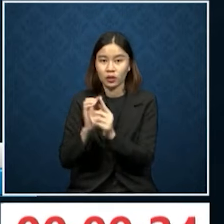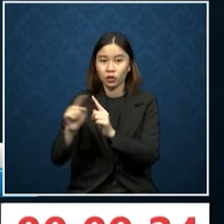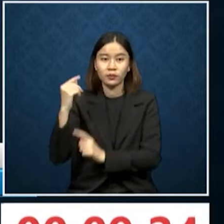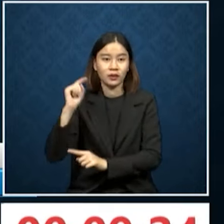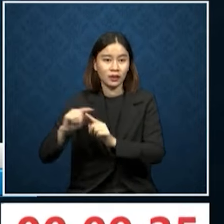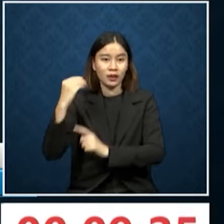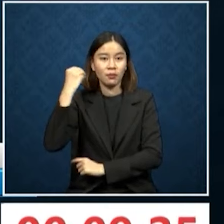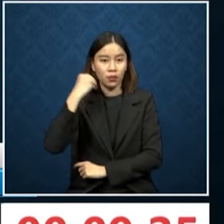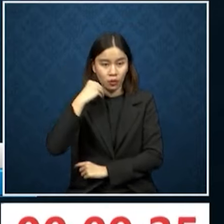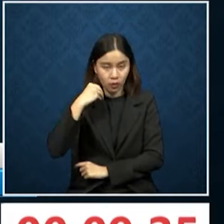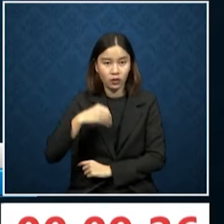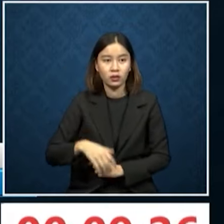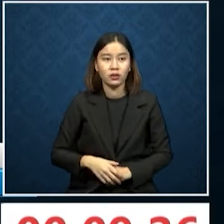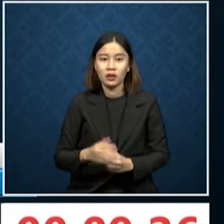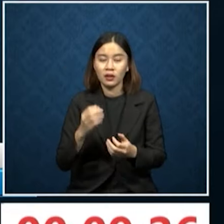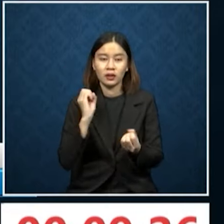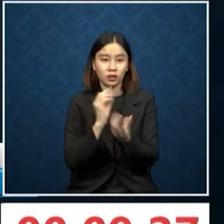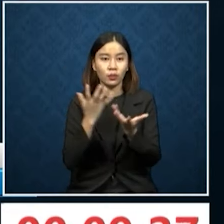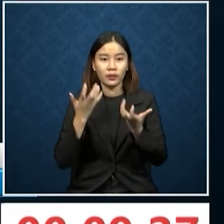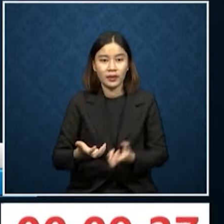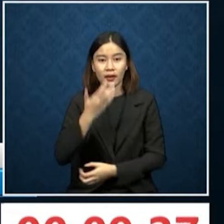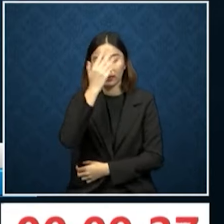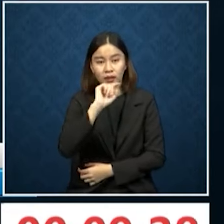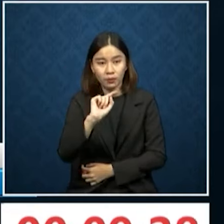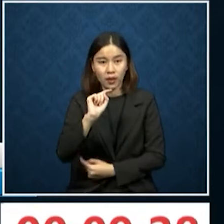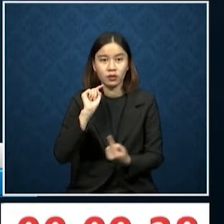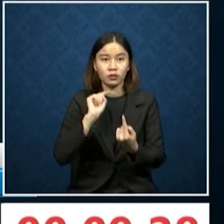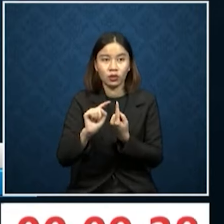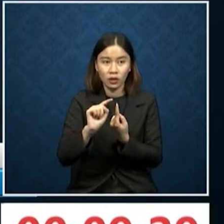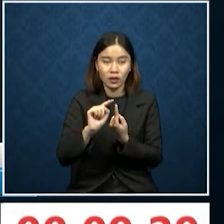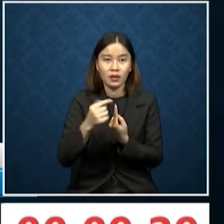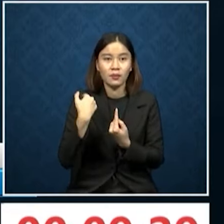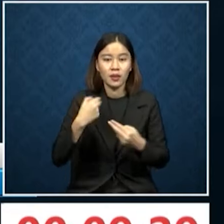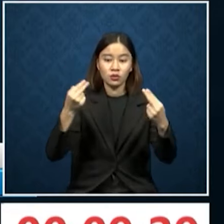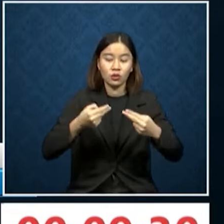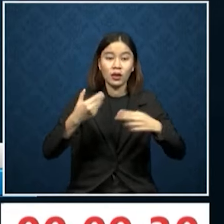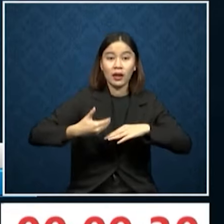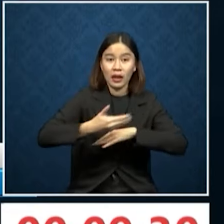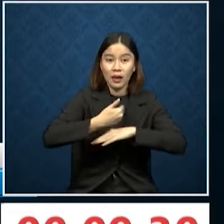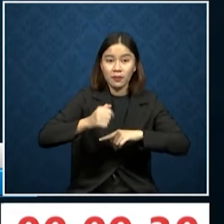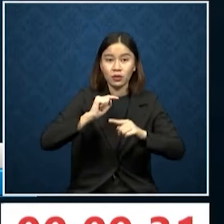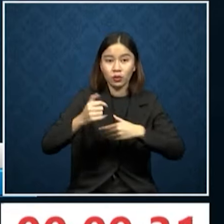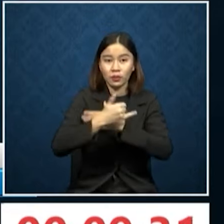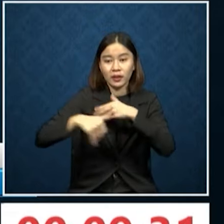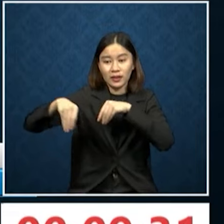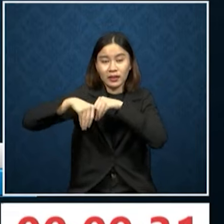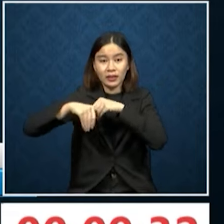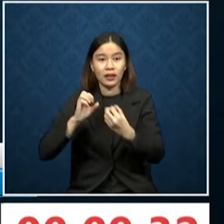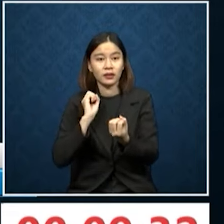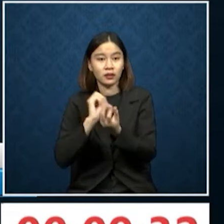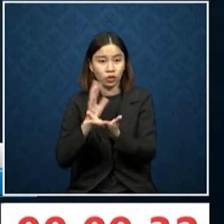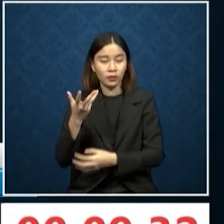มากจนถึงอย่างมากที่สุดเพราะนอกจากด้านหนึ่งโดนสงครามกลางเมืองในประเทศเพื่อนบ้านมากระทบ